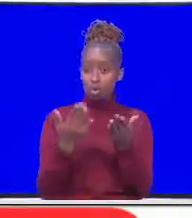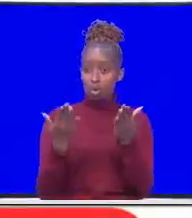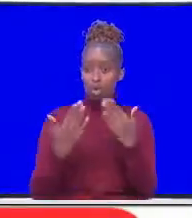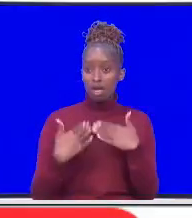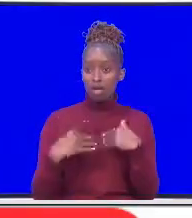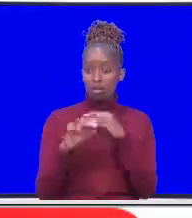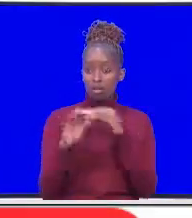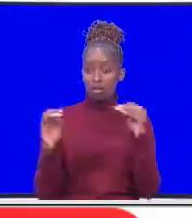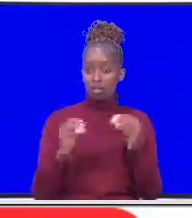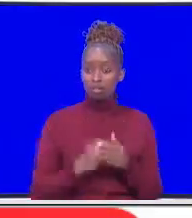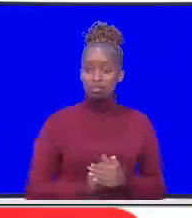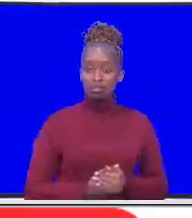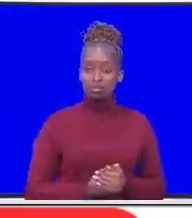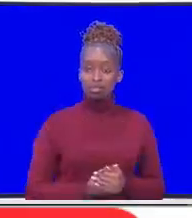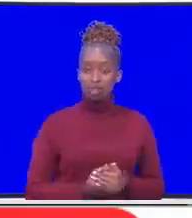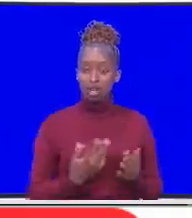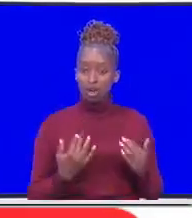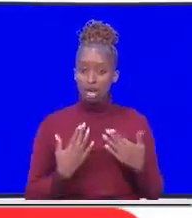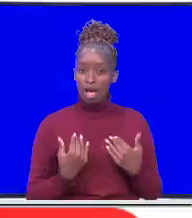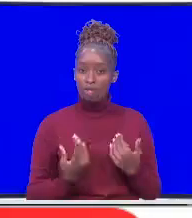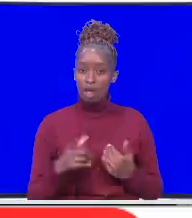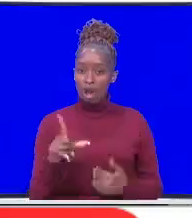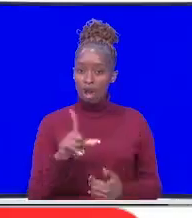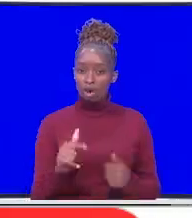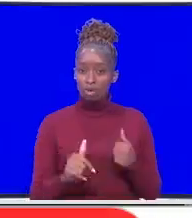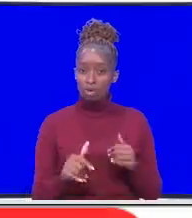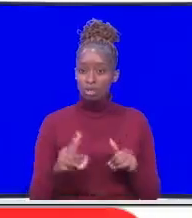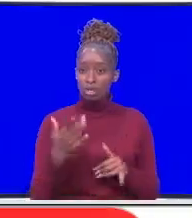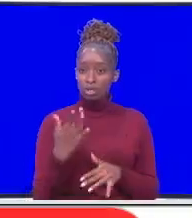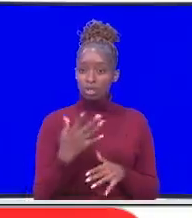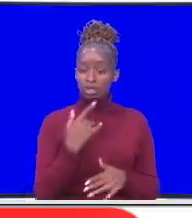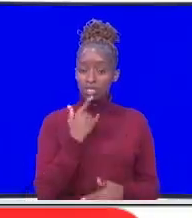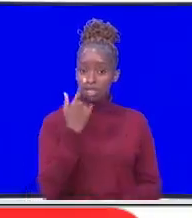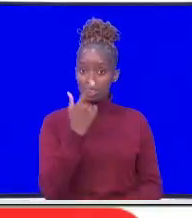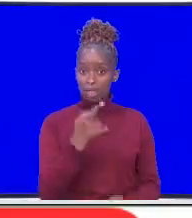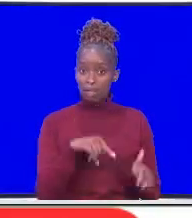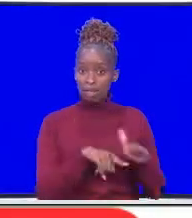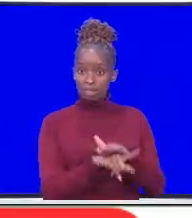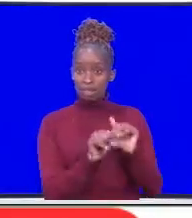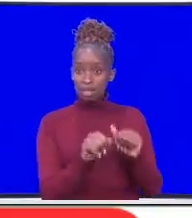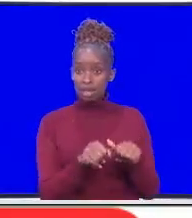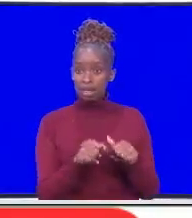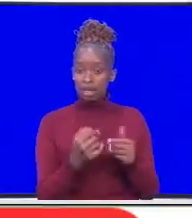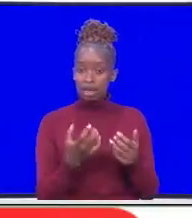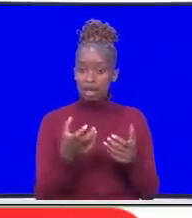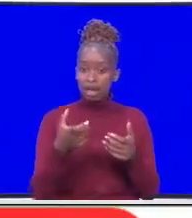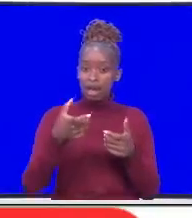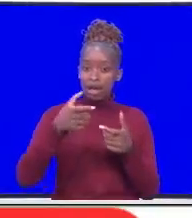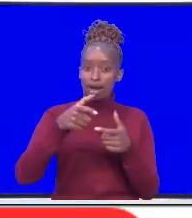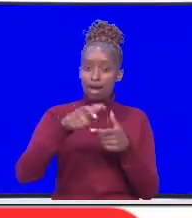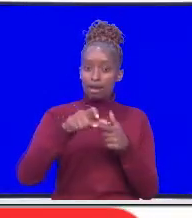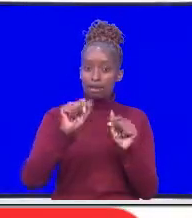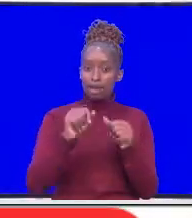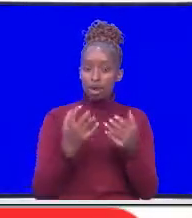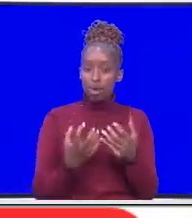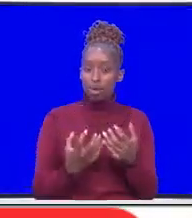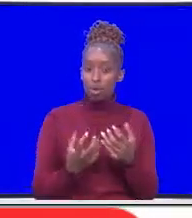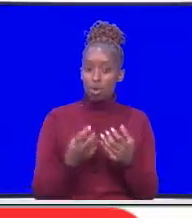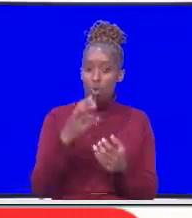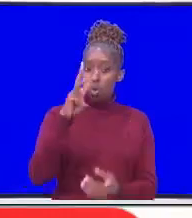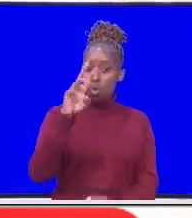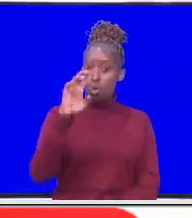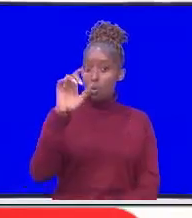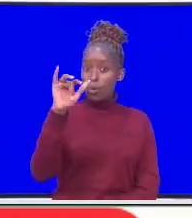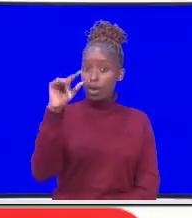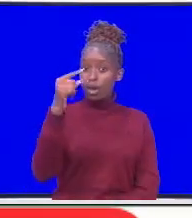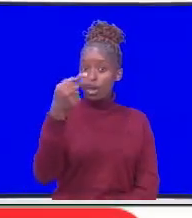kuna lori ilikuwa hapa iliko pale hivi. So ikawaambia waingie, siongeze weight ndo ikuwe na weight isibebwe